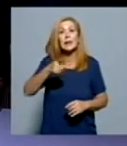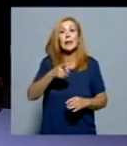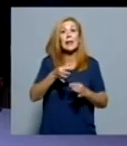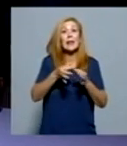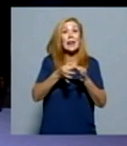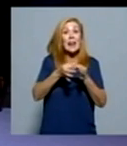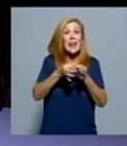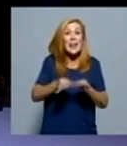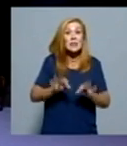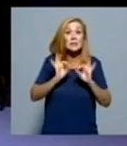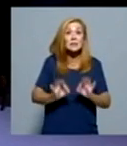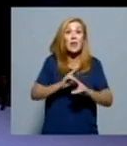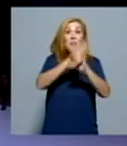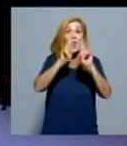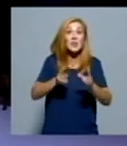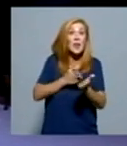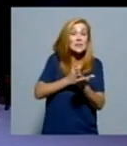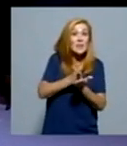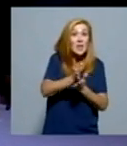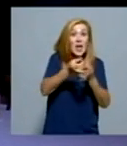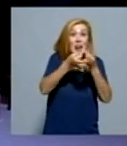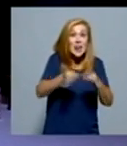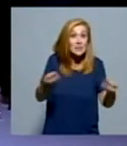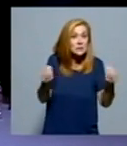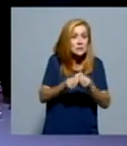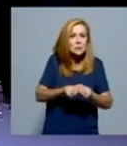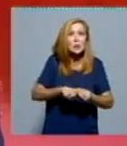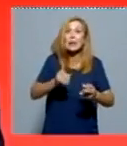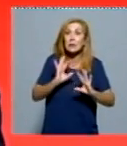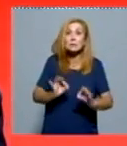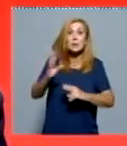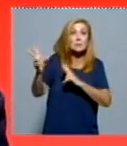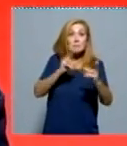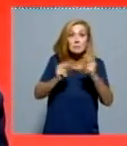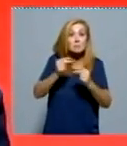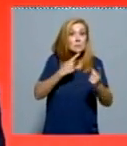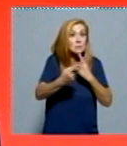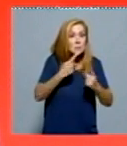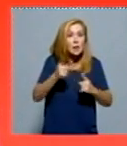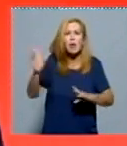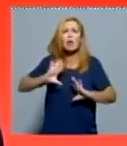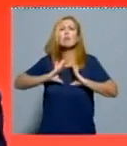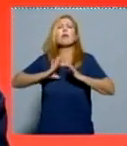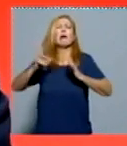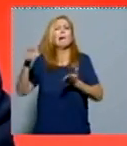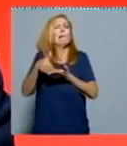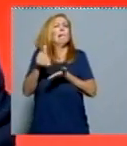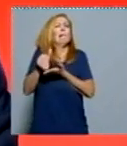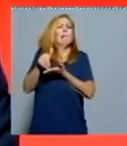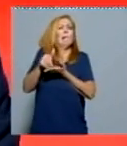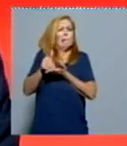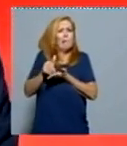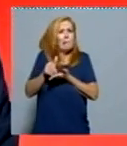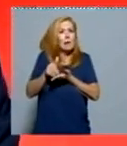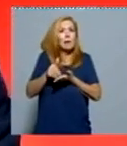στη βάση του διεθνούς δικαίου και μέσα από ένα πλαίσιο συντονισμένου διαλόγου. Και εφόσον δεν το επιδιώκει ή θέλει να το αποφύγει, εμείς